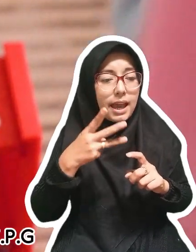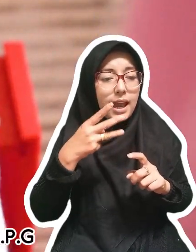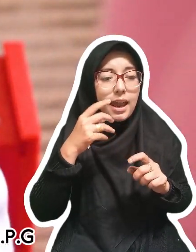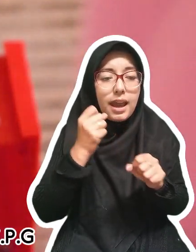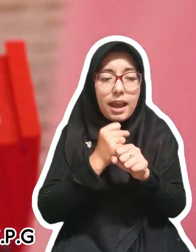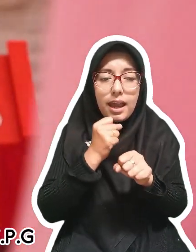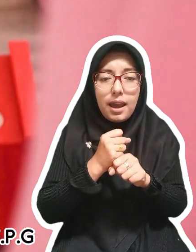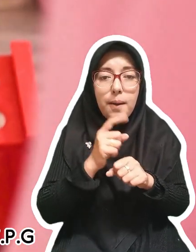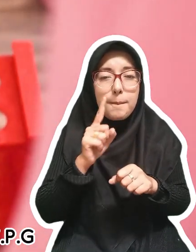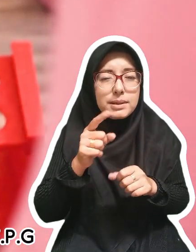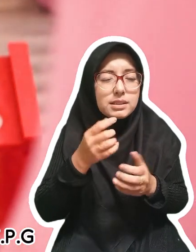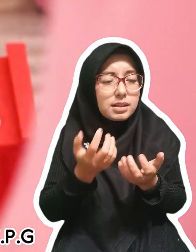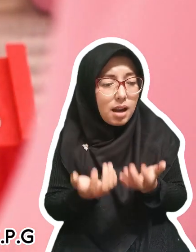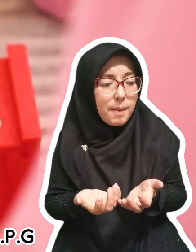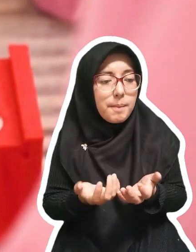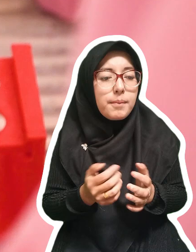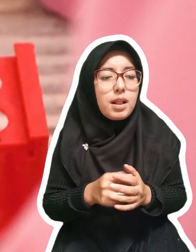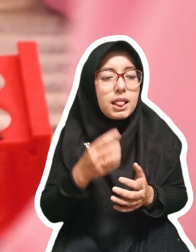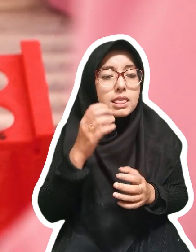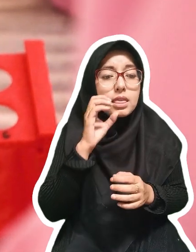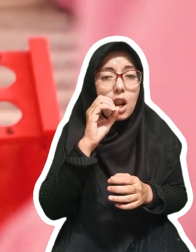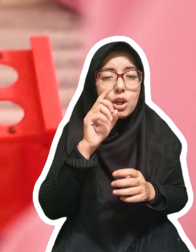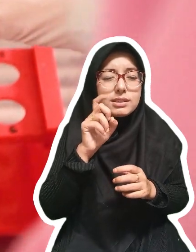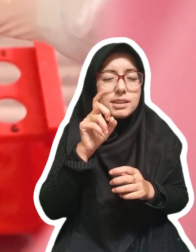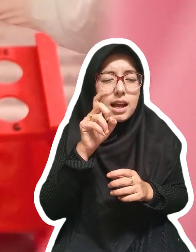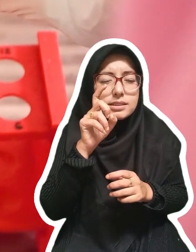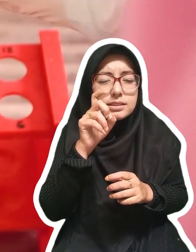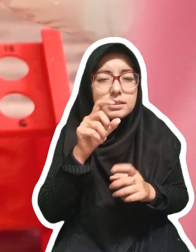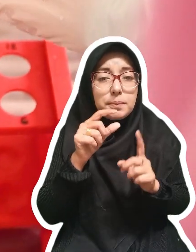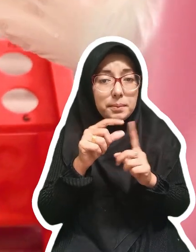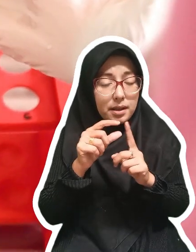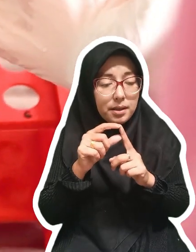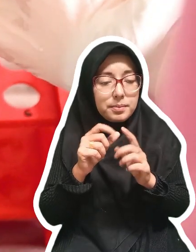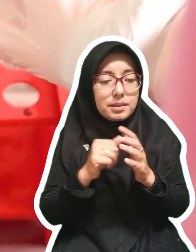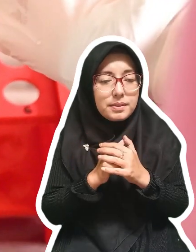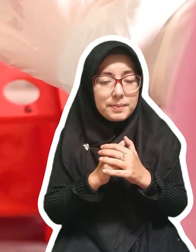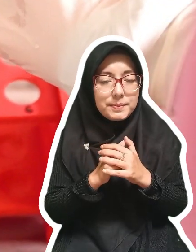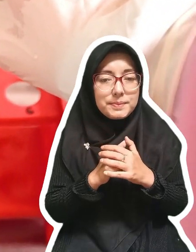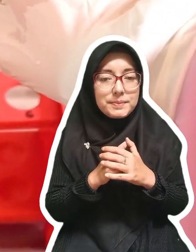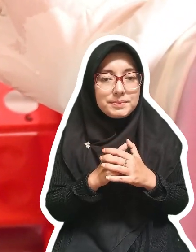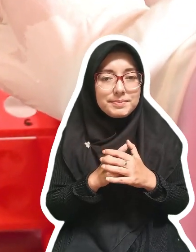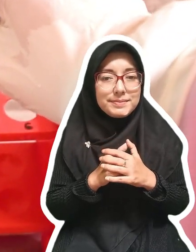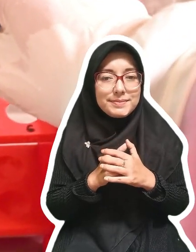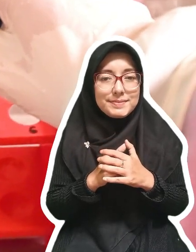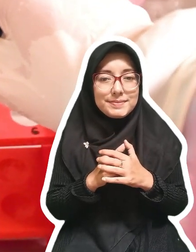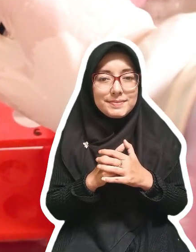sedimentasi dan ekpergram atau EGP untuk telur cacing Parapistomum SP.